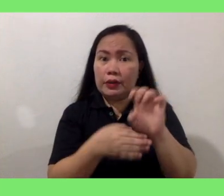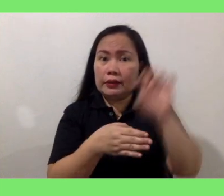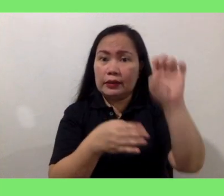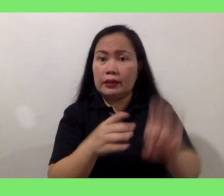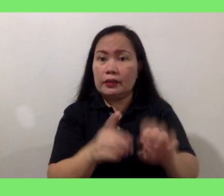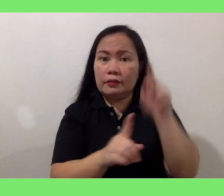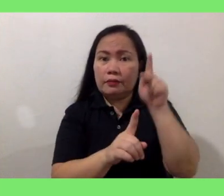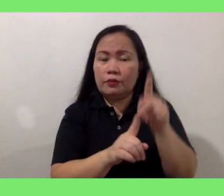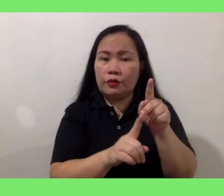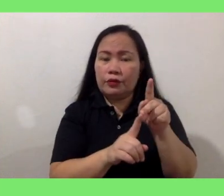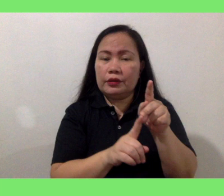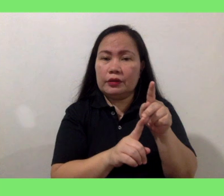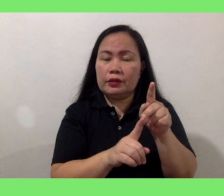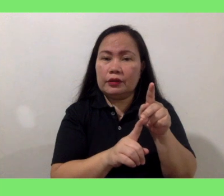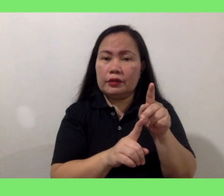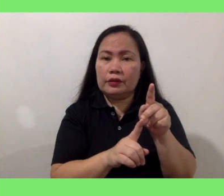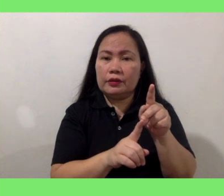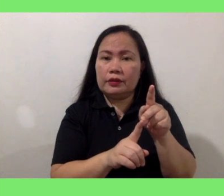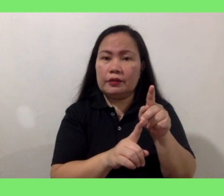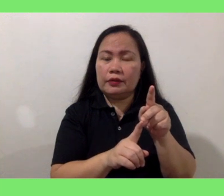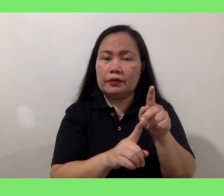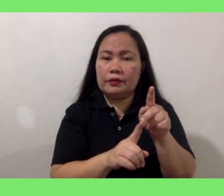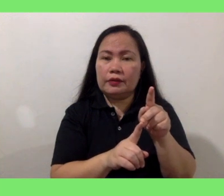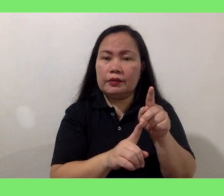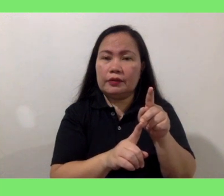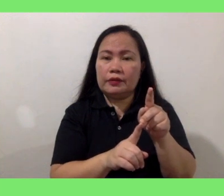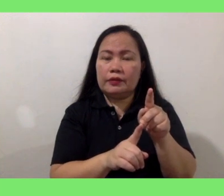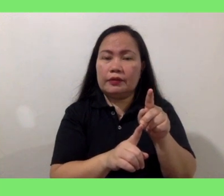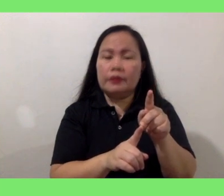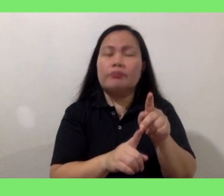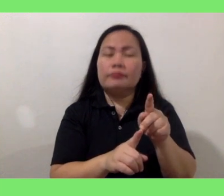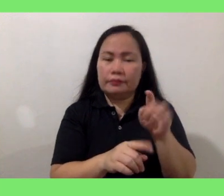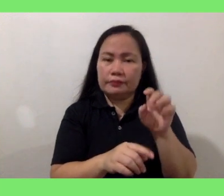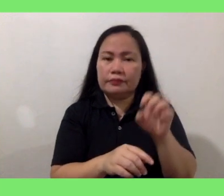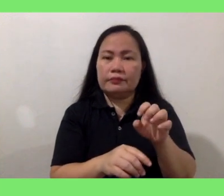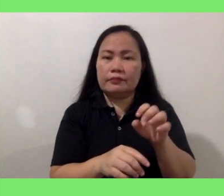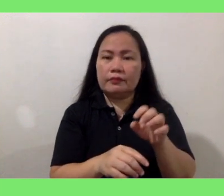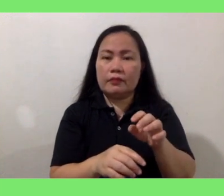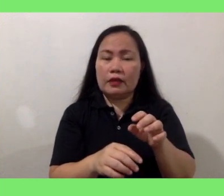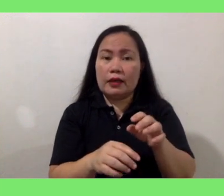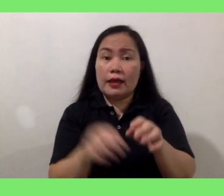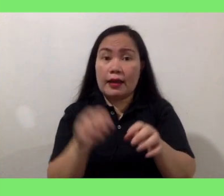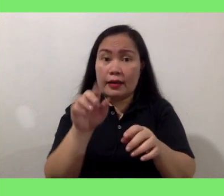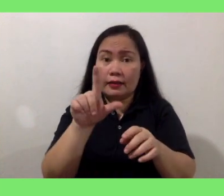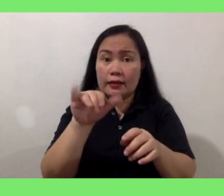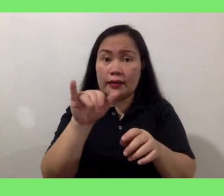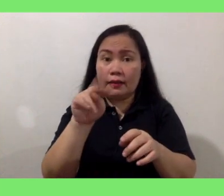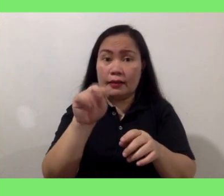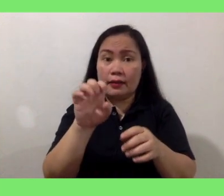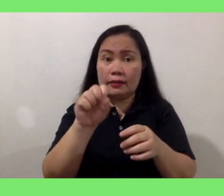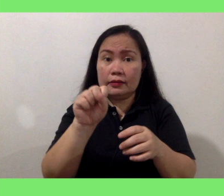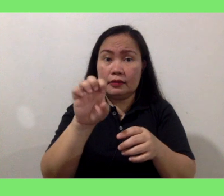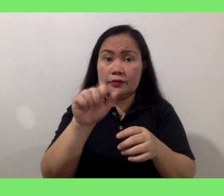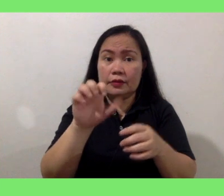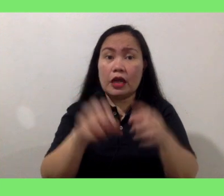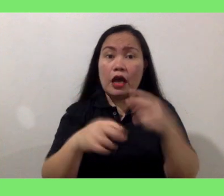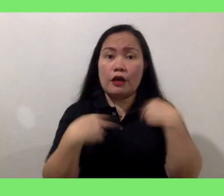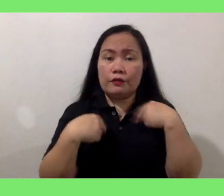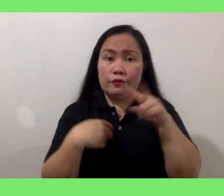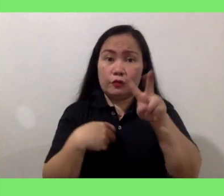So, ang difference niya sa line segment, ang line segment hanggang dito. Ang line segment may